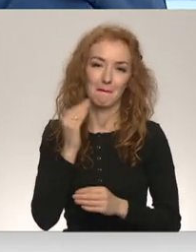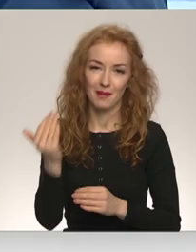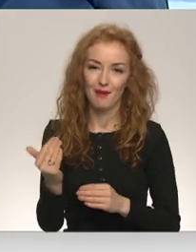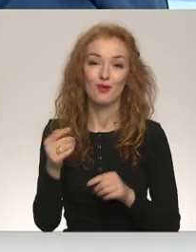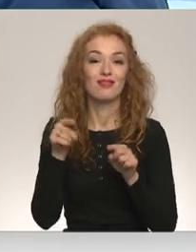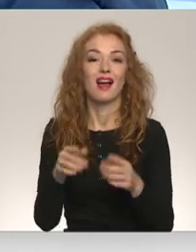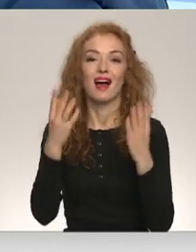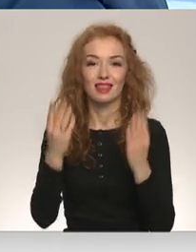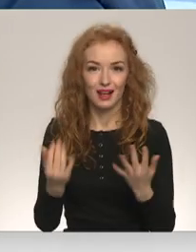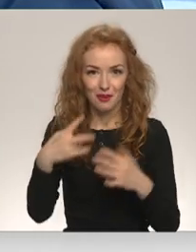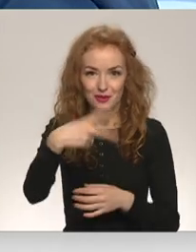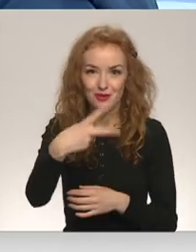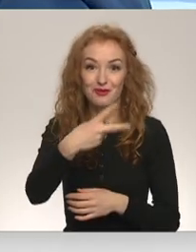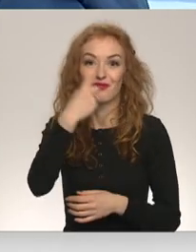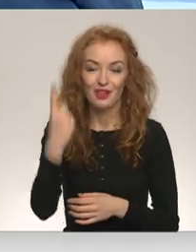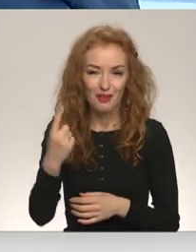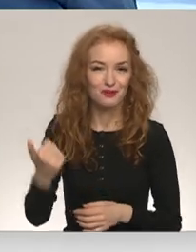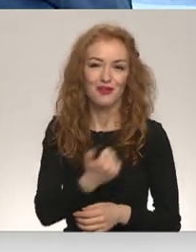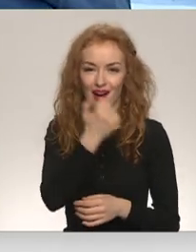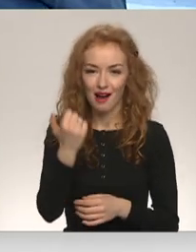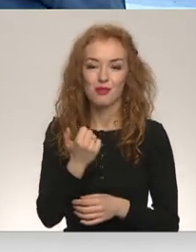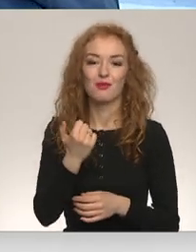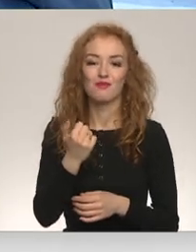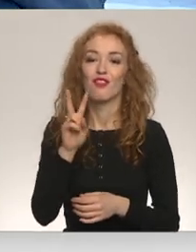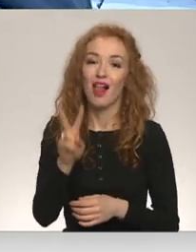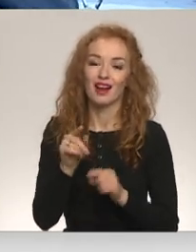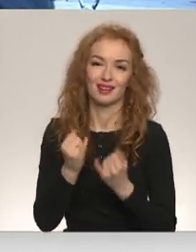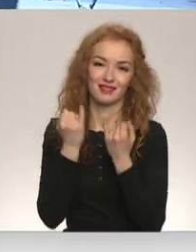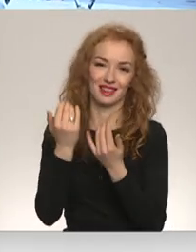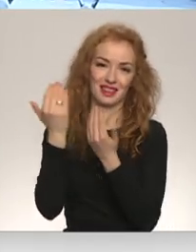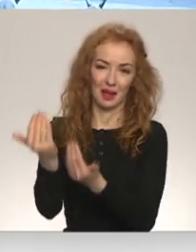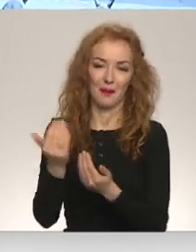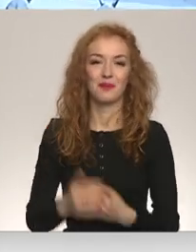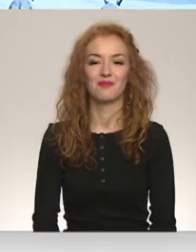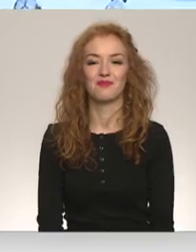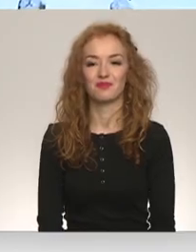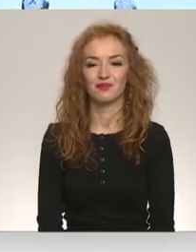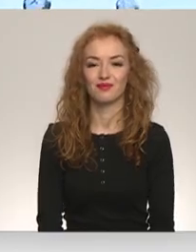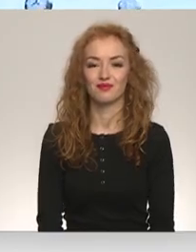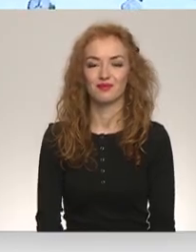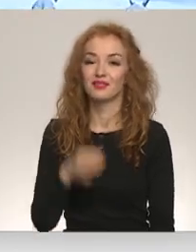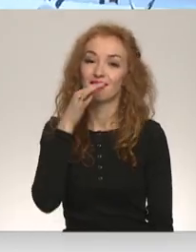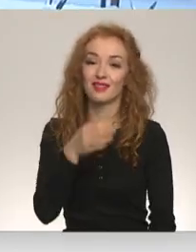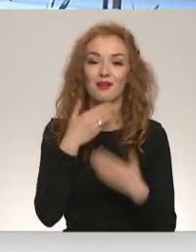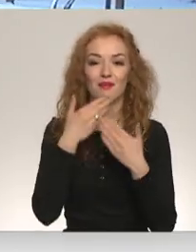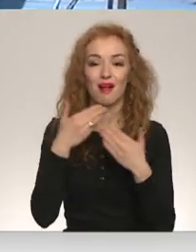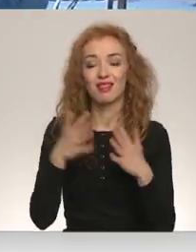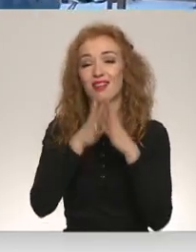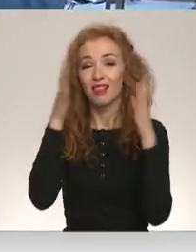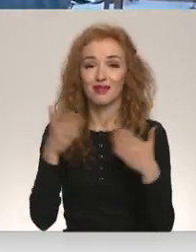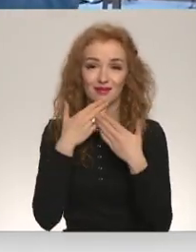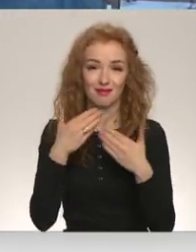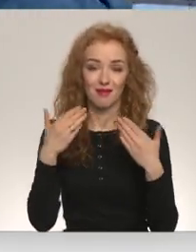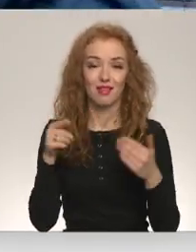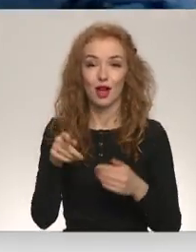liekas, tā diena jau 21. Nu, Velga, tas tev. Paldies! Paldies! Liels paldies!